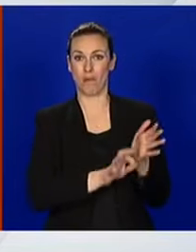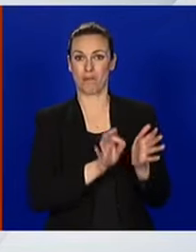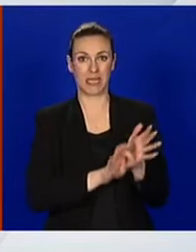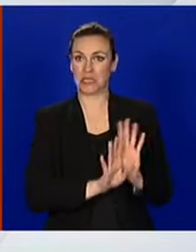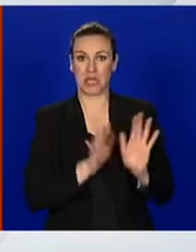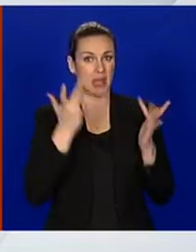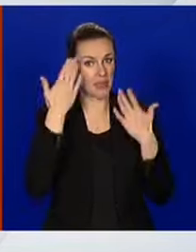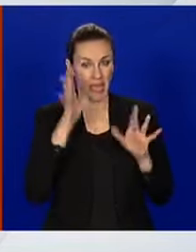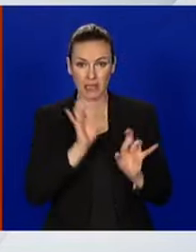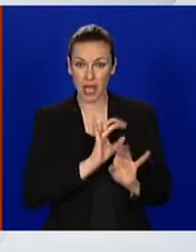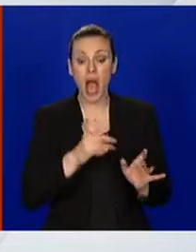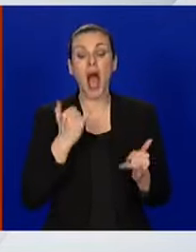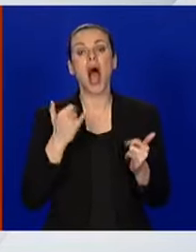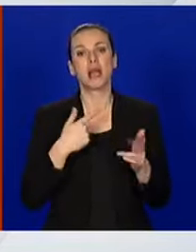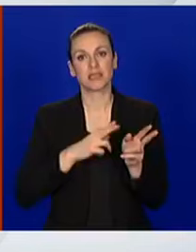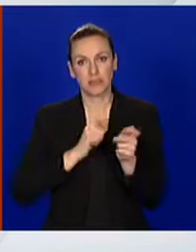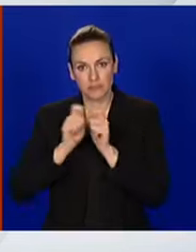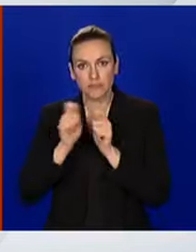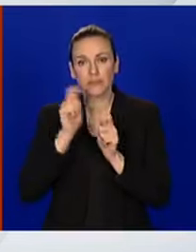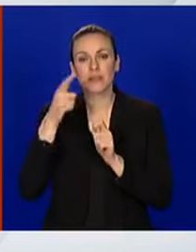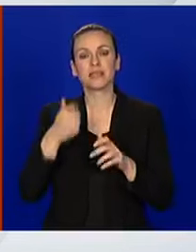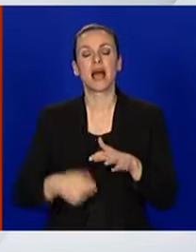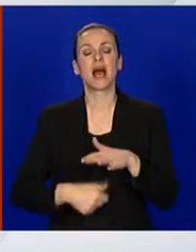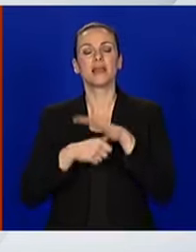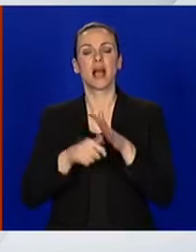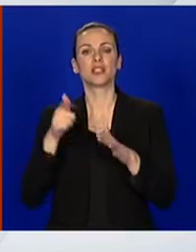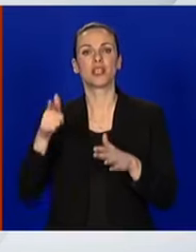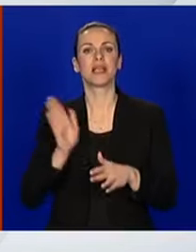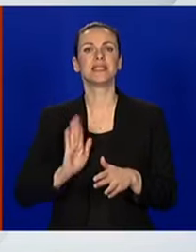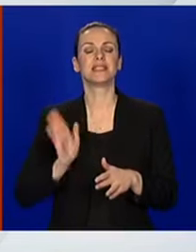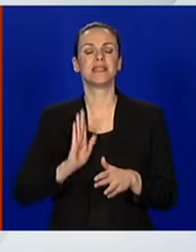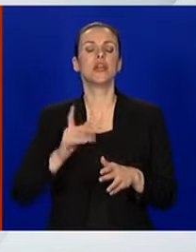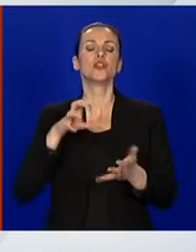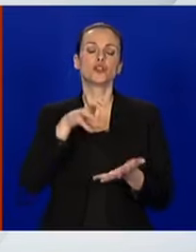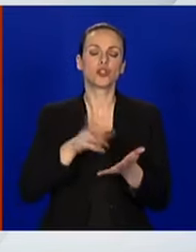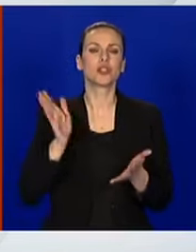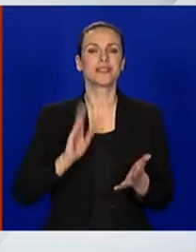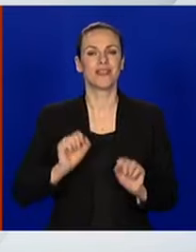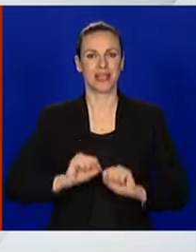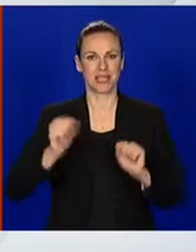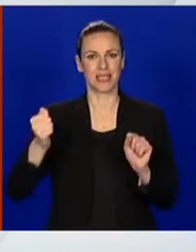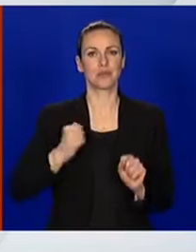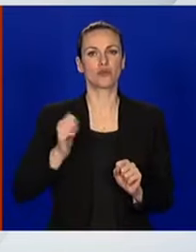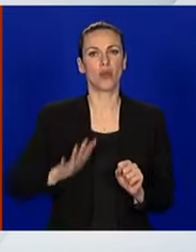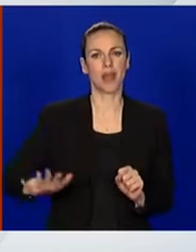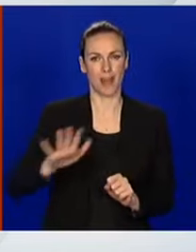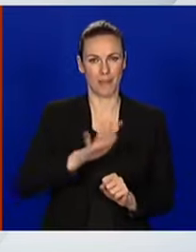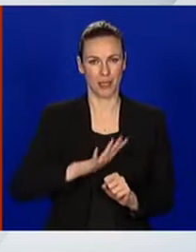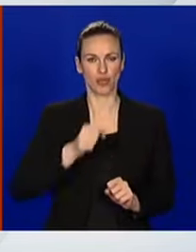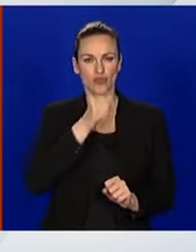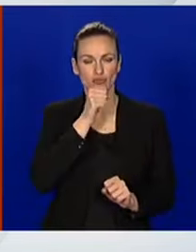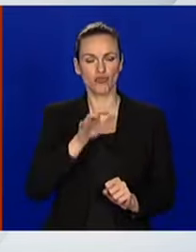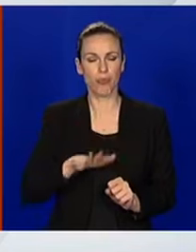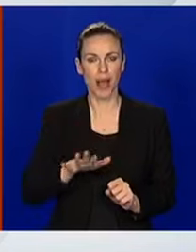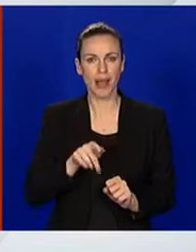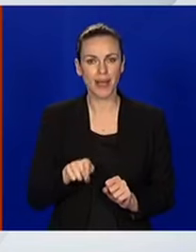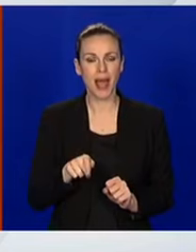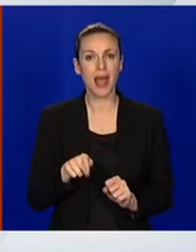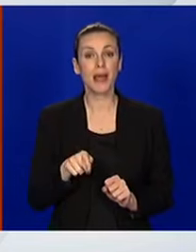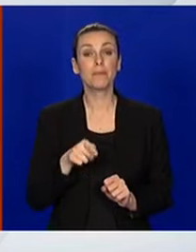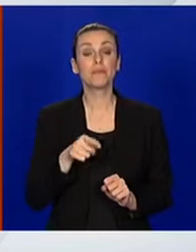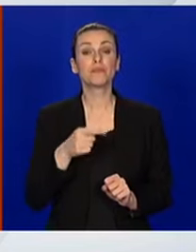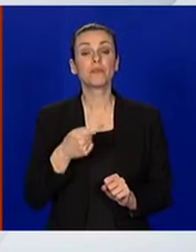Međutim, razgovarao sam i sa načelnikom civilne zaštite, stožera civilne zaštite Splitsko-dalmatinske županije i od